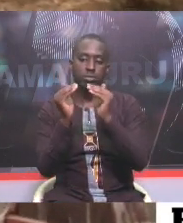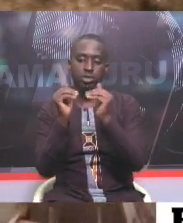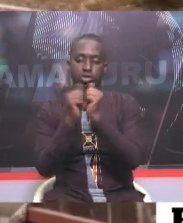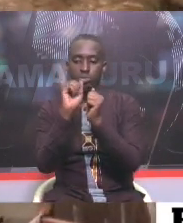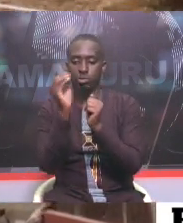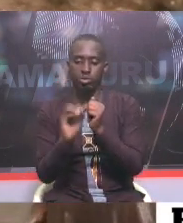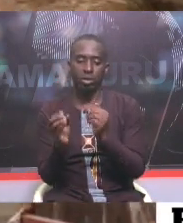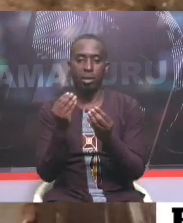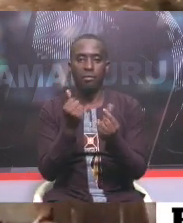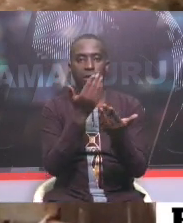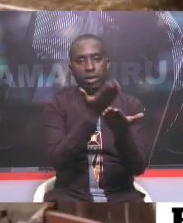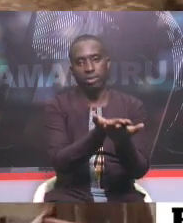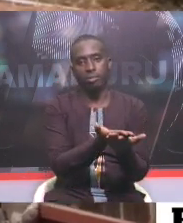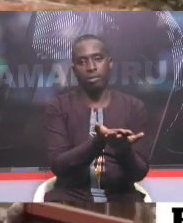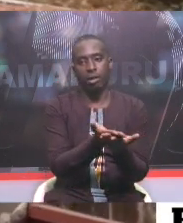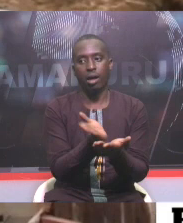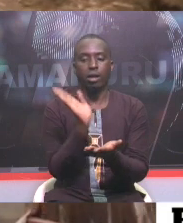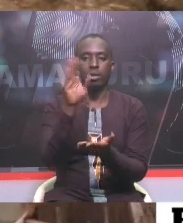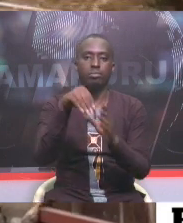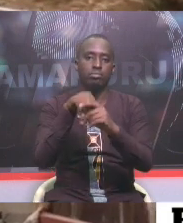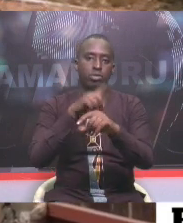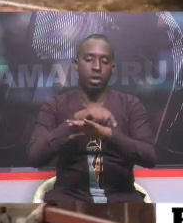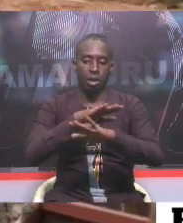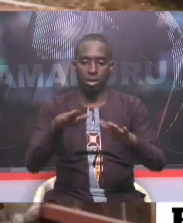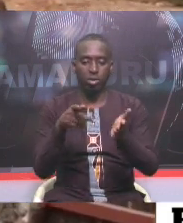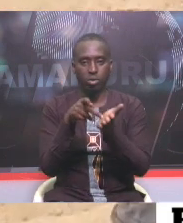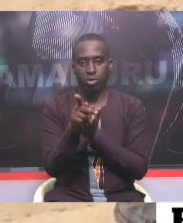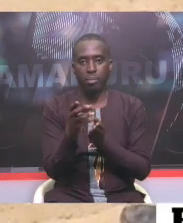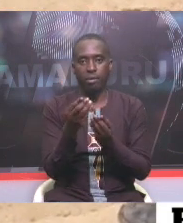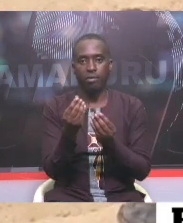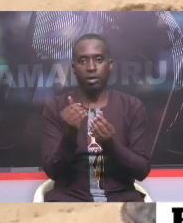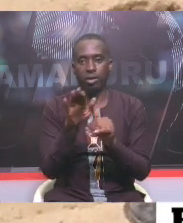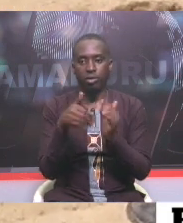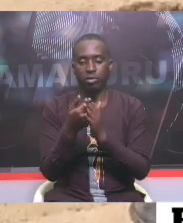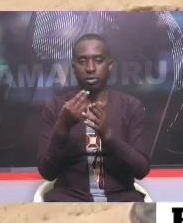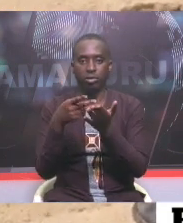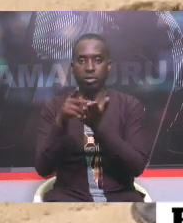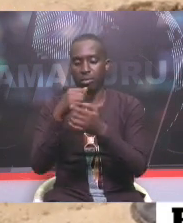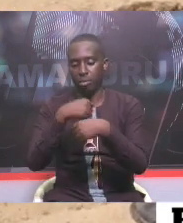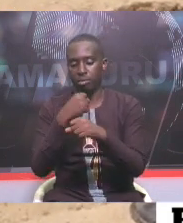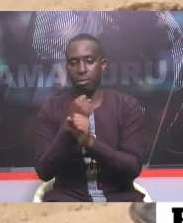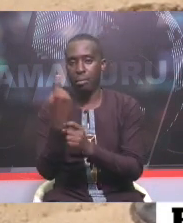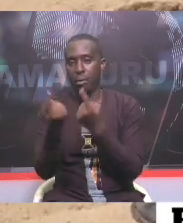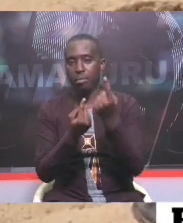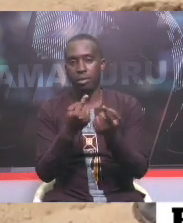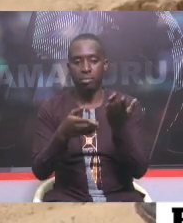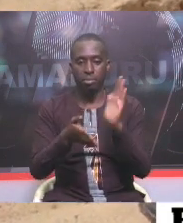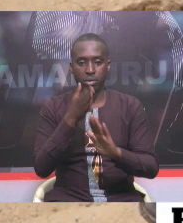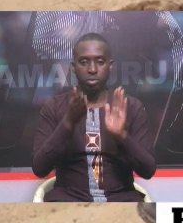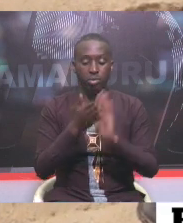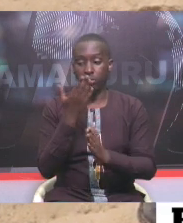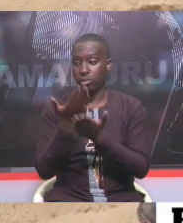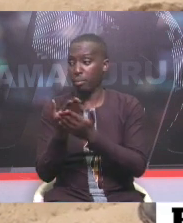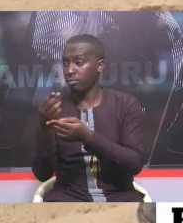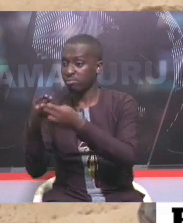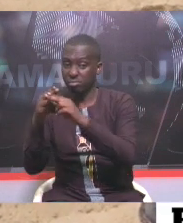n'10% by'amafaranga asaba akazayasubizwa mu gihe arangije kwishyura inguzanyo yahawe yose ari nabyo bituma bamwe ngo bihutira kujya kuguzaguza